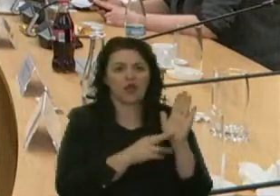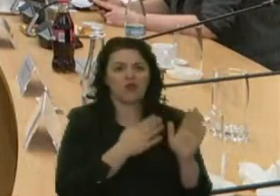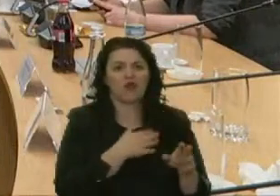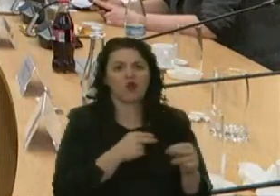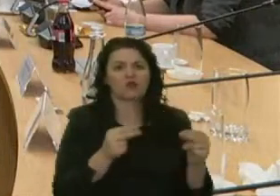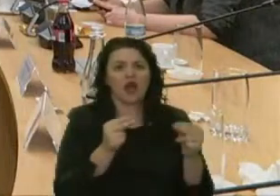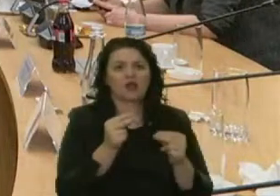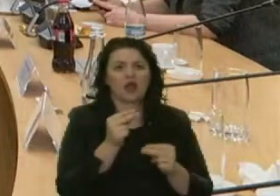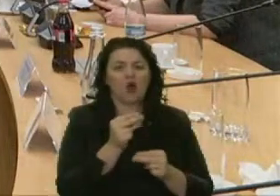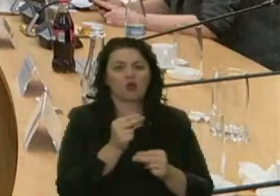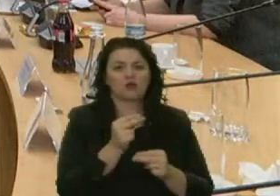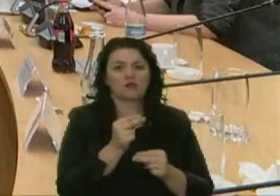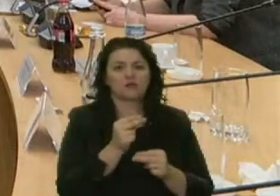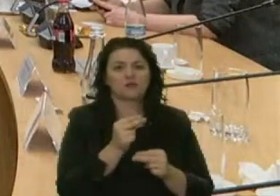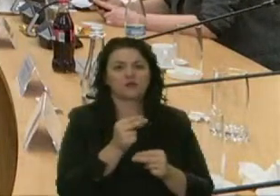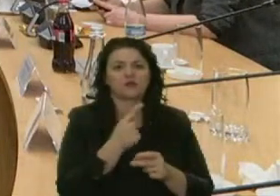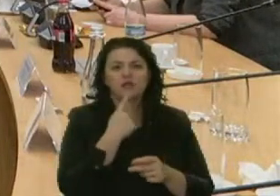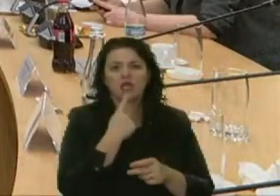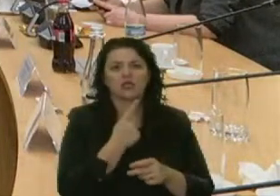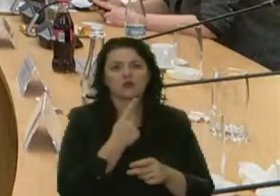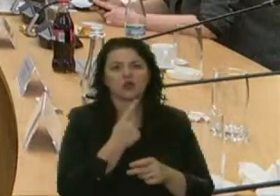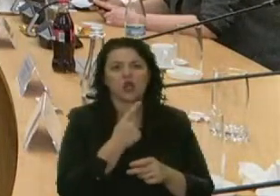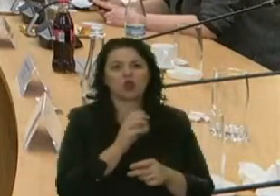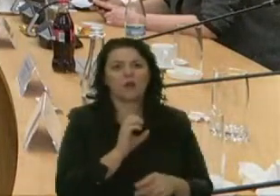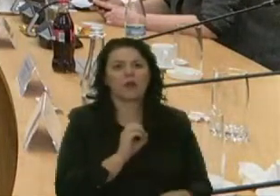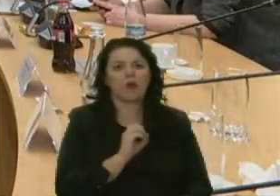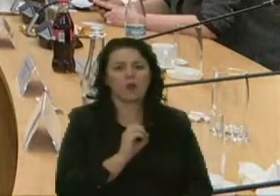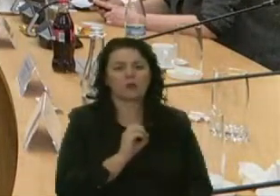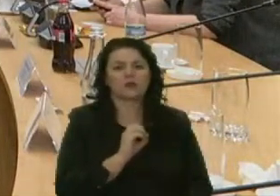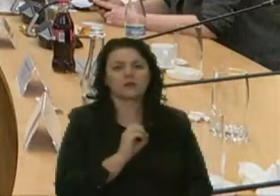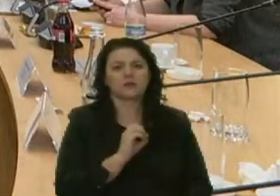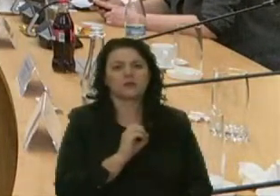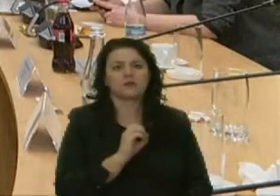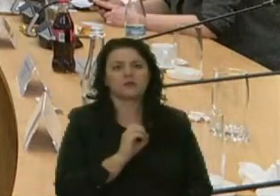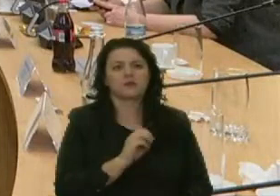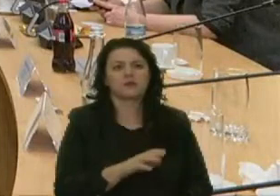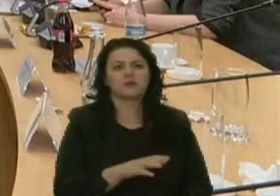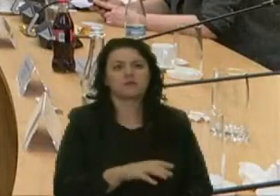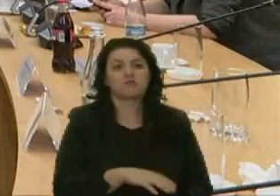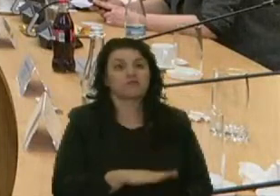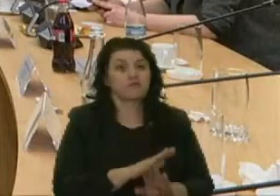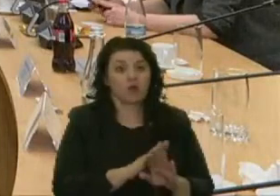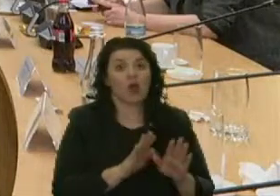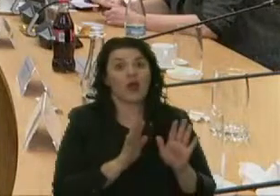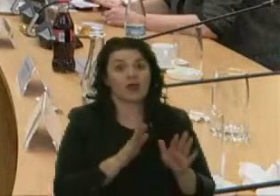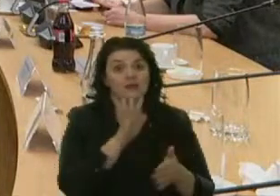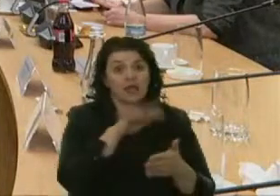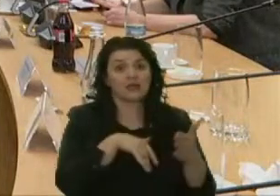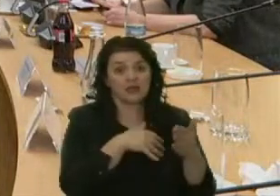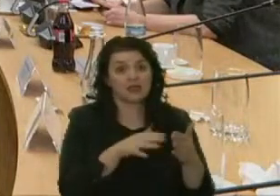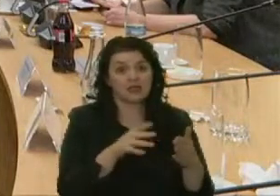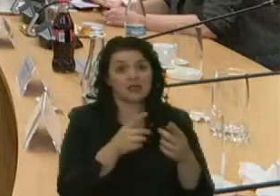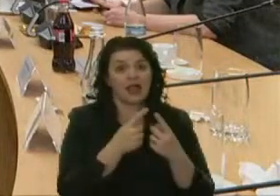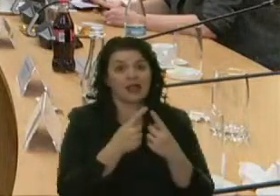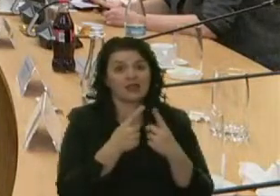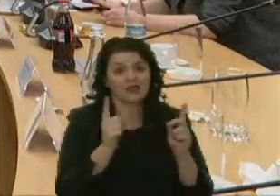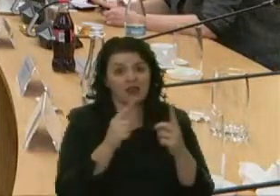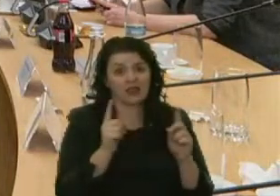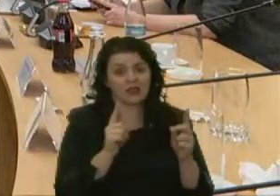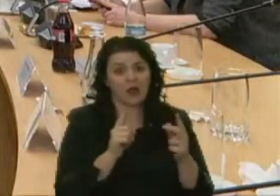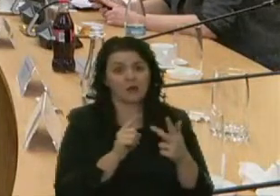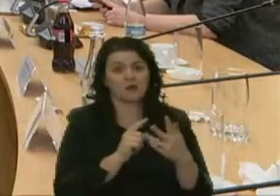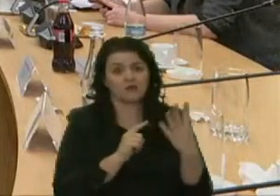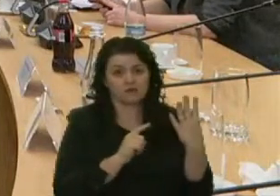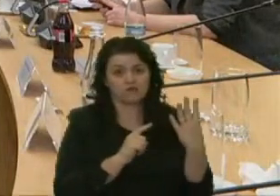să adaug câteva lucruri la cele spuse de doamna consilier mai înainte nu numai că există grile diferite și categorii